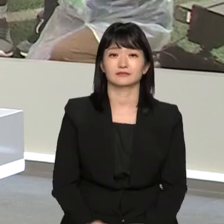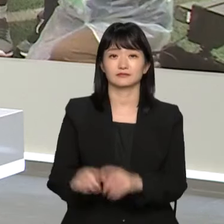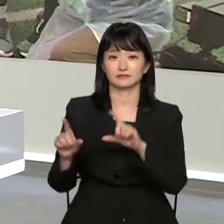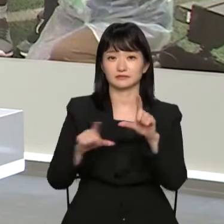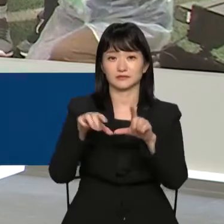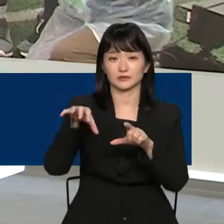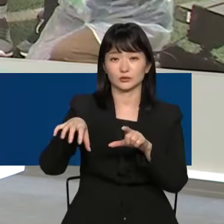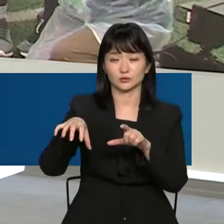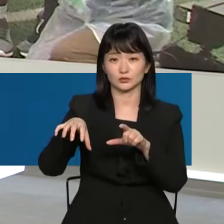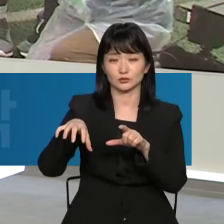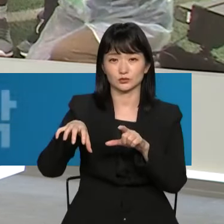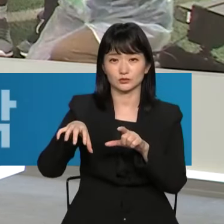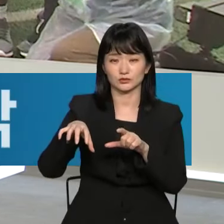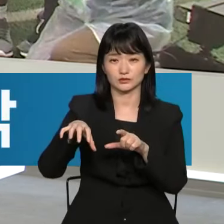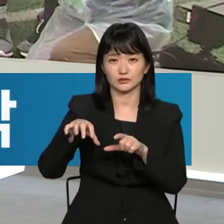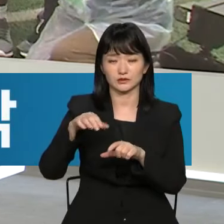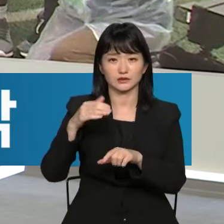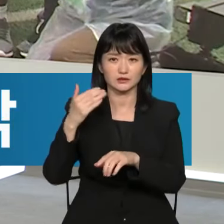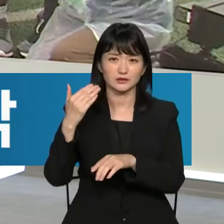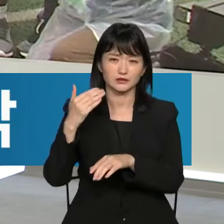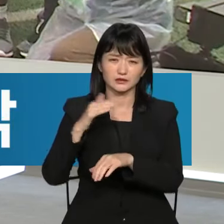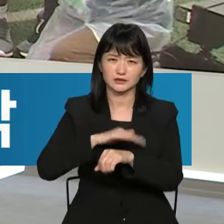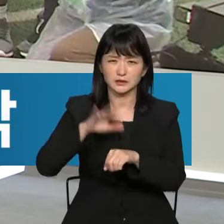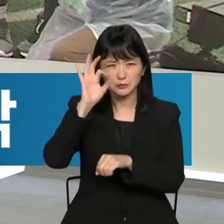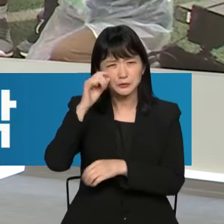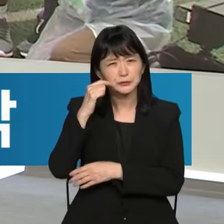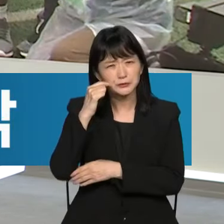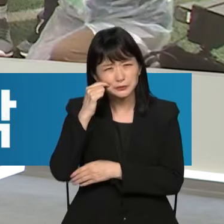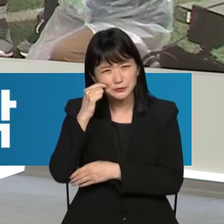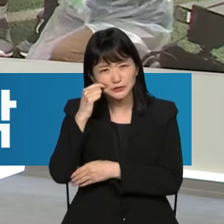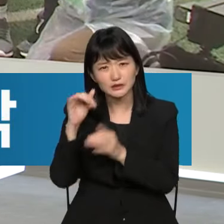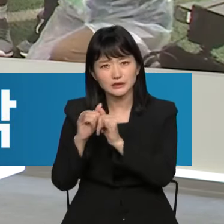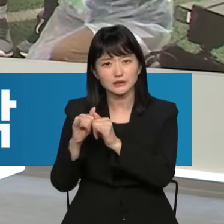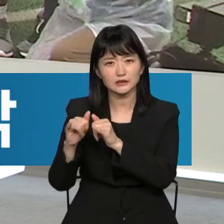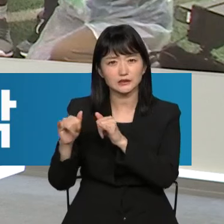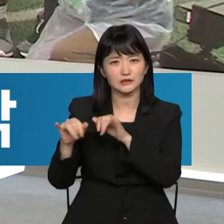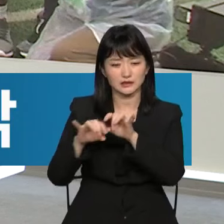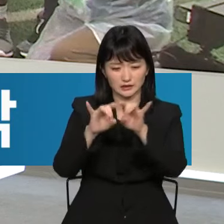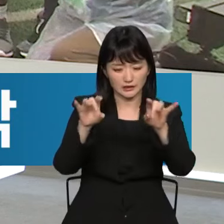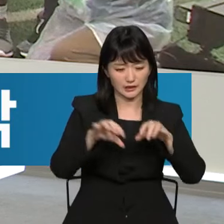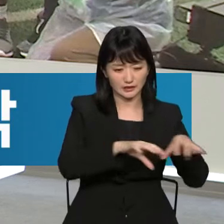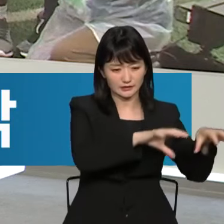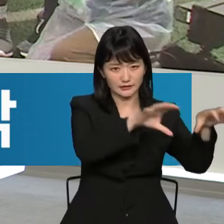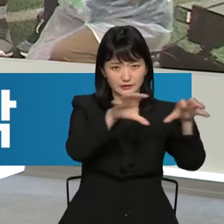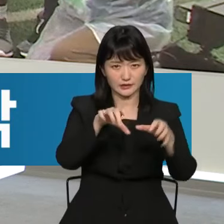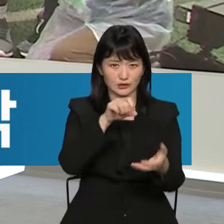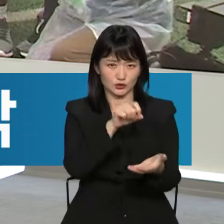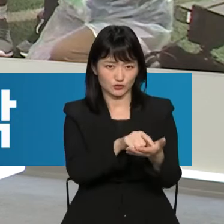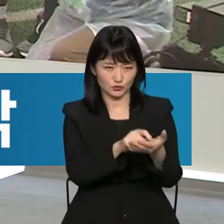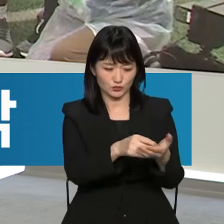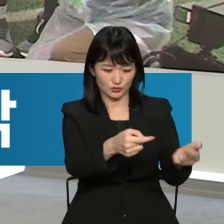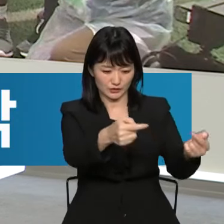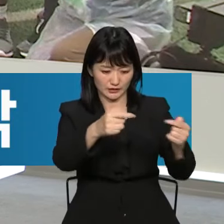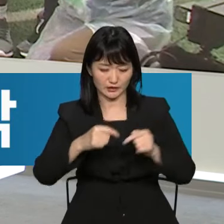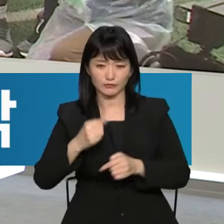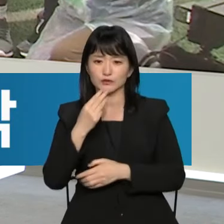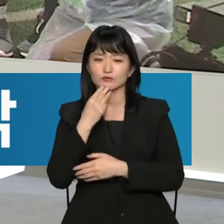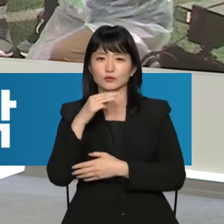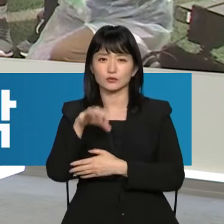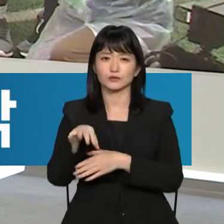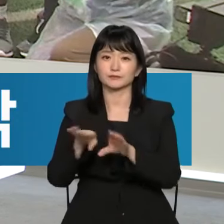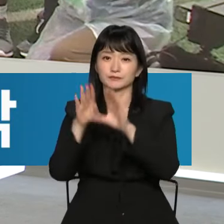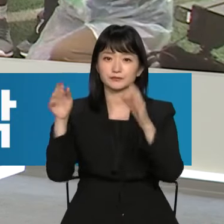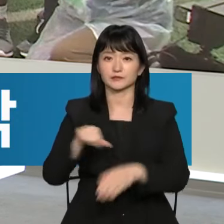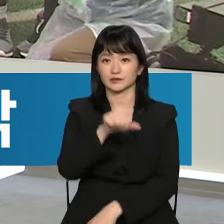주거권 사각지대에 놓인 이들이 각 나라 축구 선수로 출전하는 홈리스 월드컵이 서울에서 개막했습니다. 아시아에선